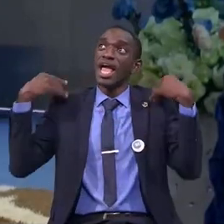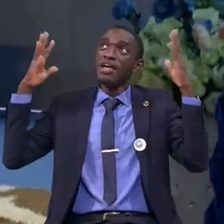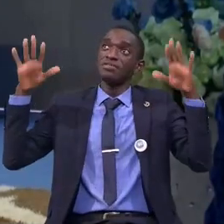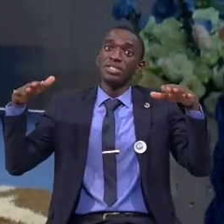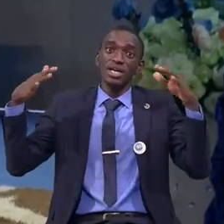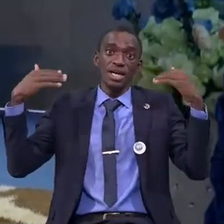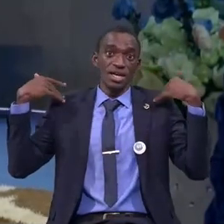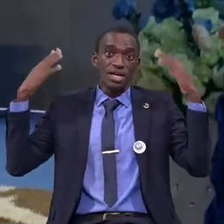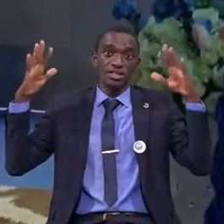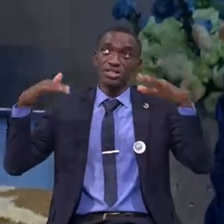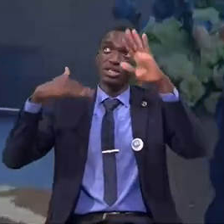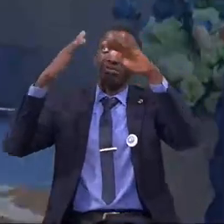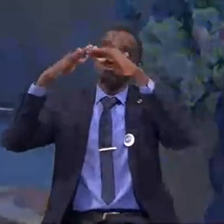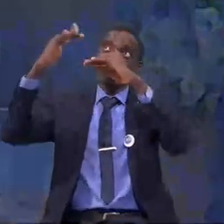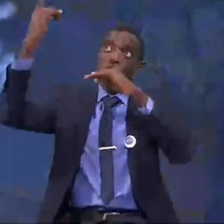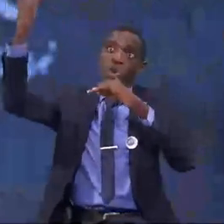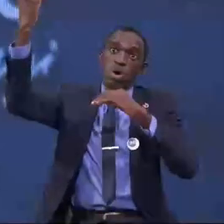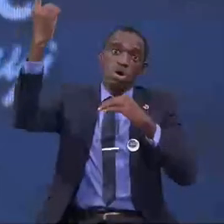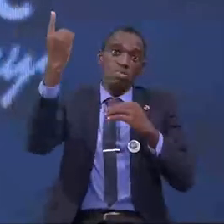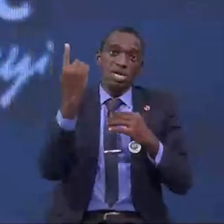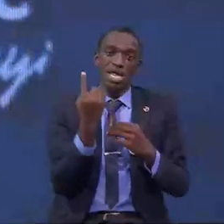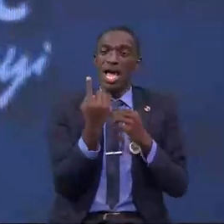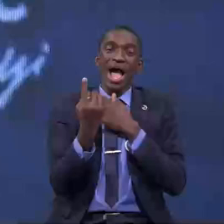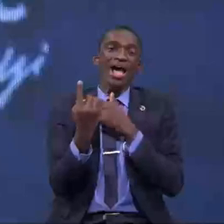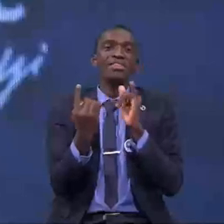C'est l'agent du ciel qui vient sur toi.